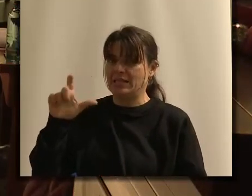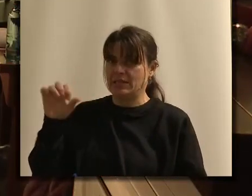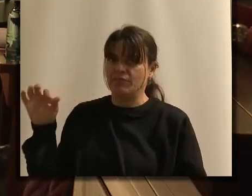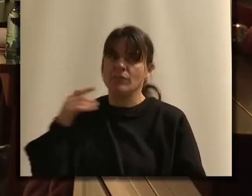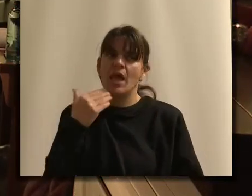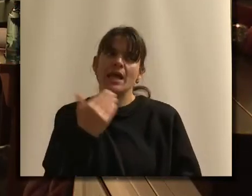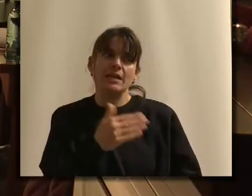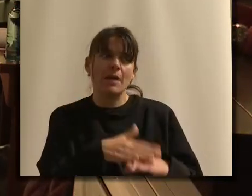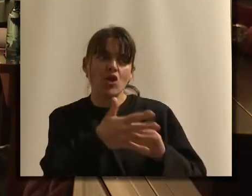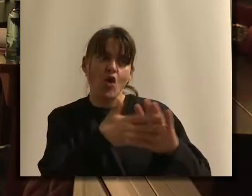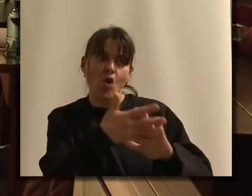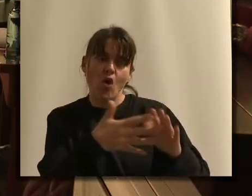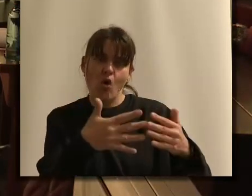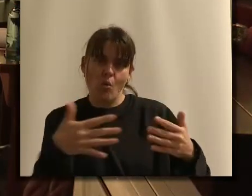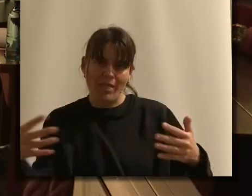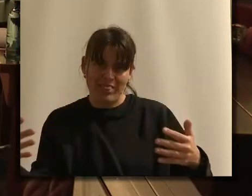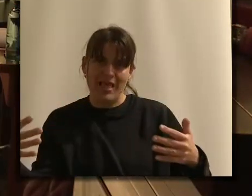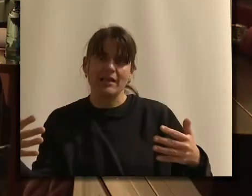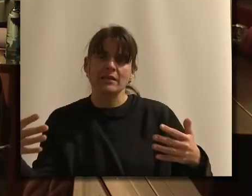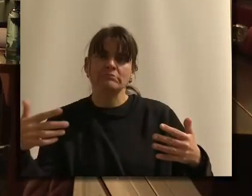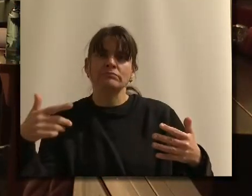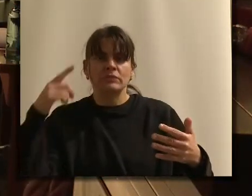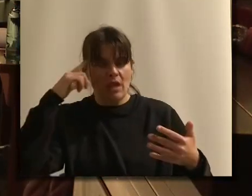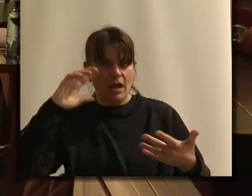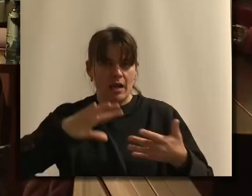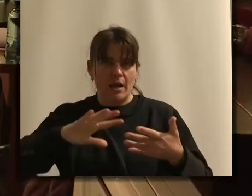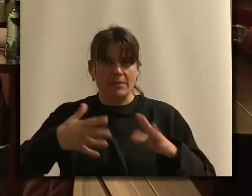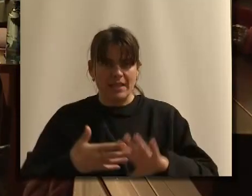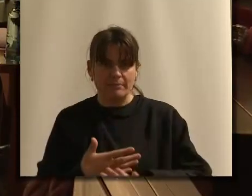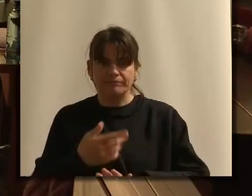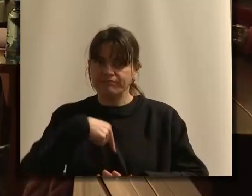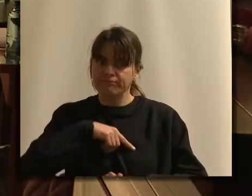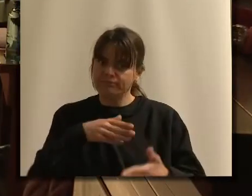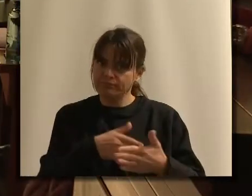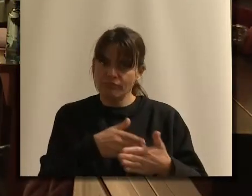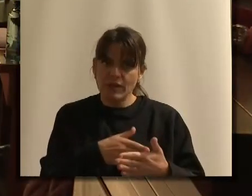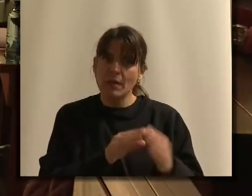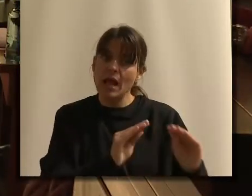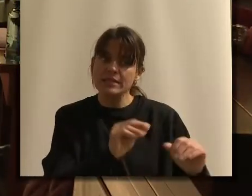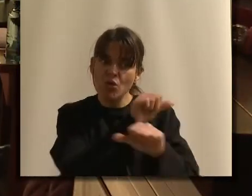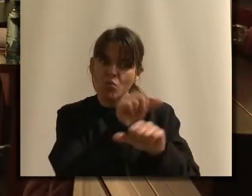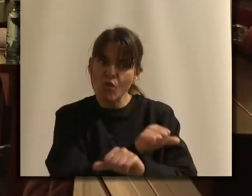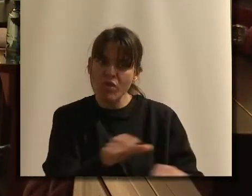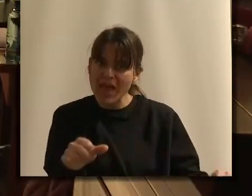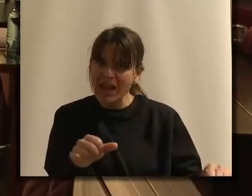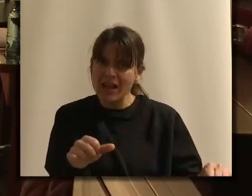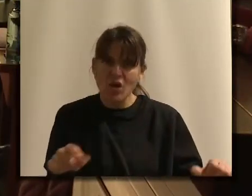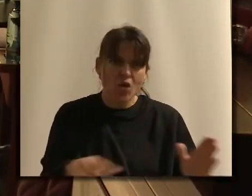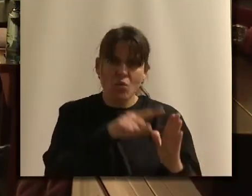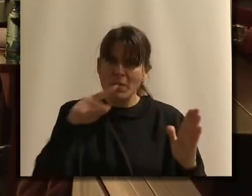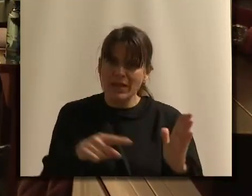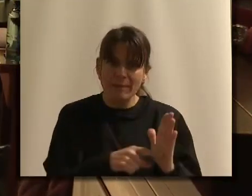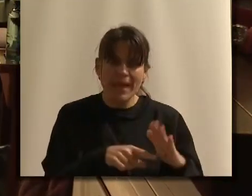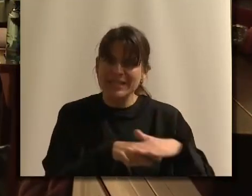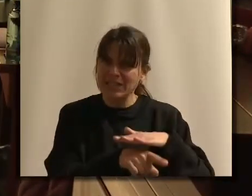els comentaris del company de Capgirem. Jo insistim, ja sabem que el seu model és el 100% la gestió